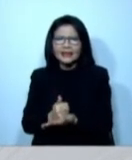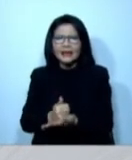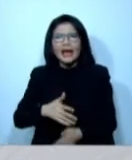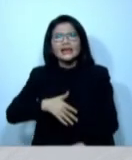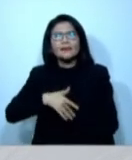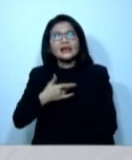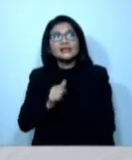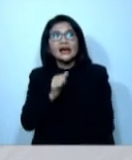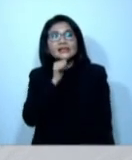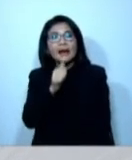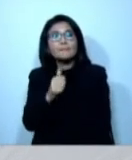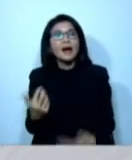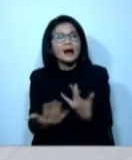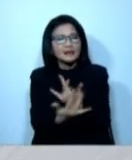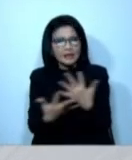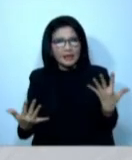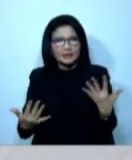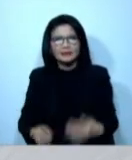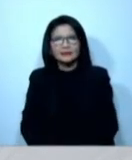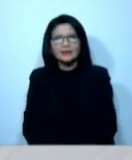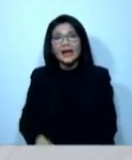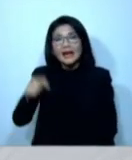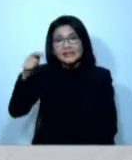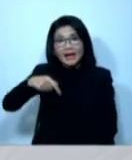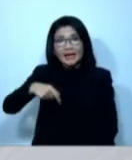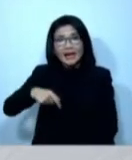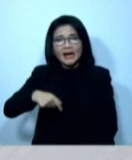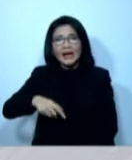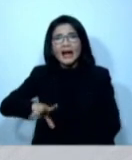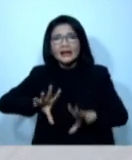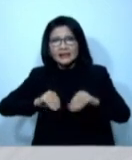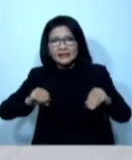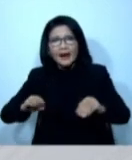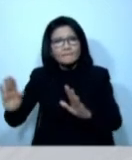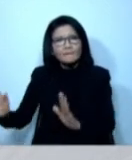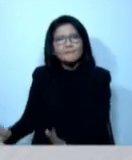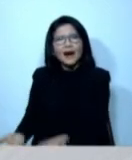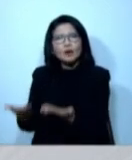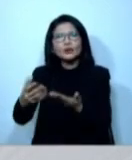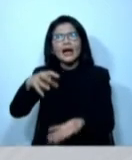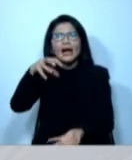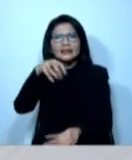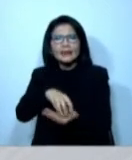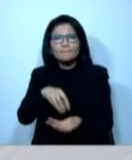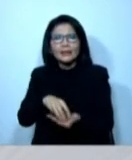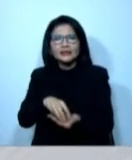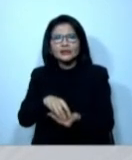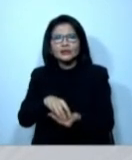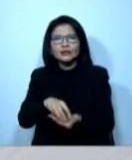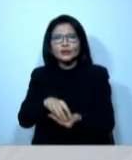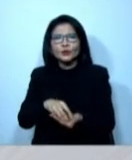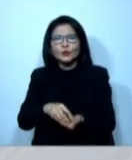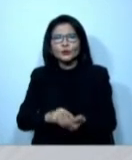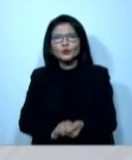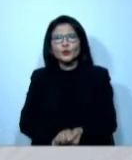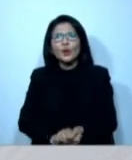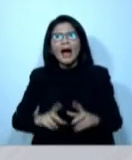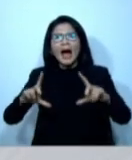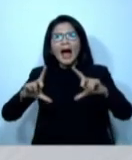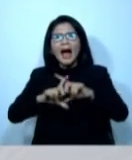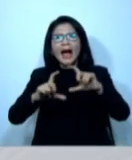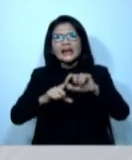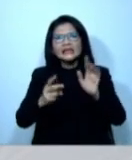rakyat sementara yang kita kerjakan hanya membangun tempat untuk aparat sipil negara